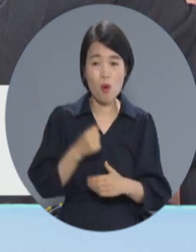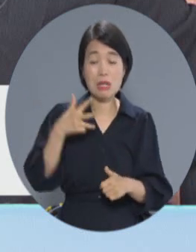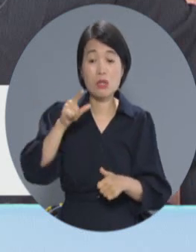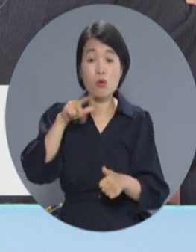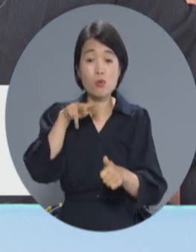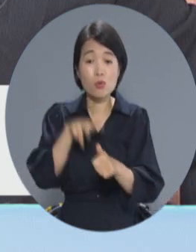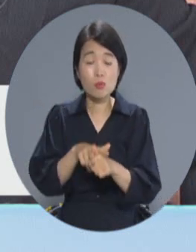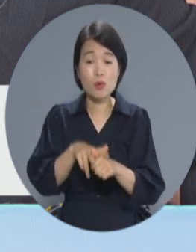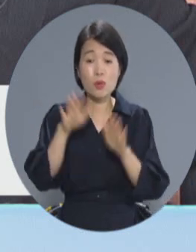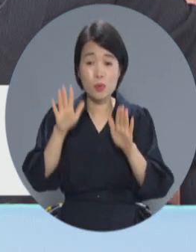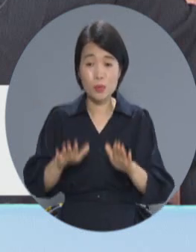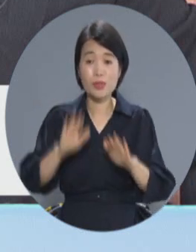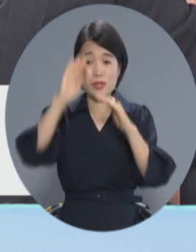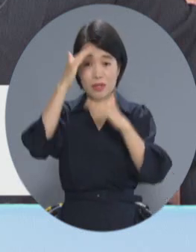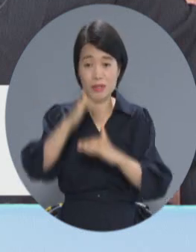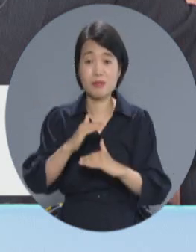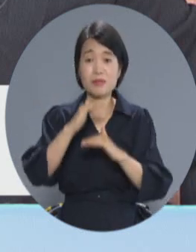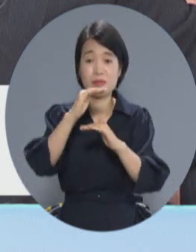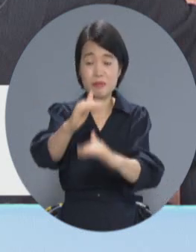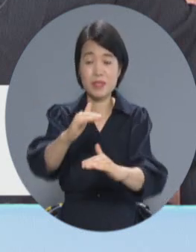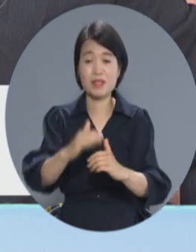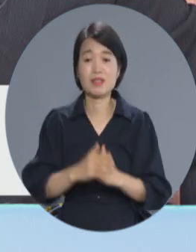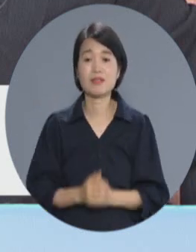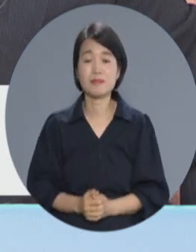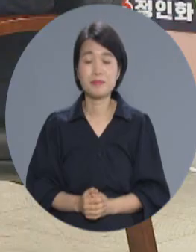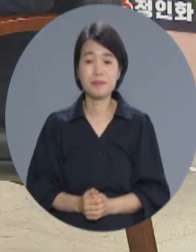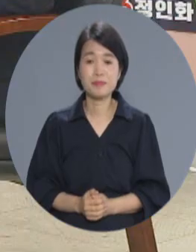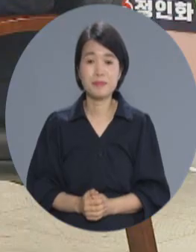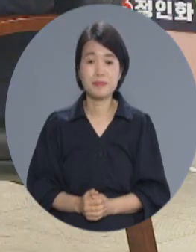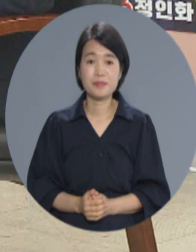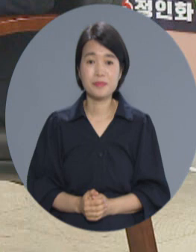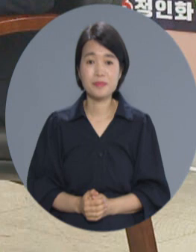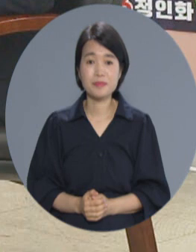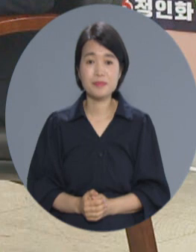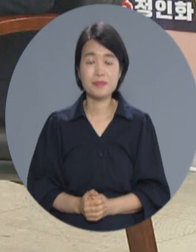정 후보를 박광수 기자가 만나봤습니다.